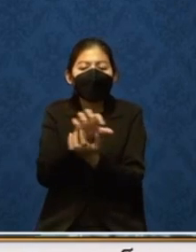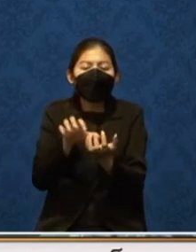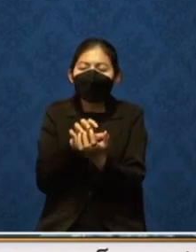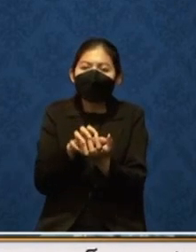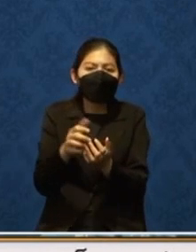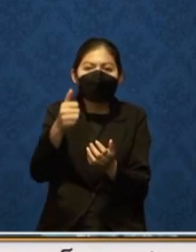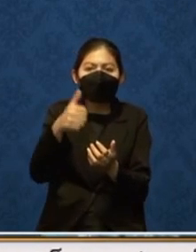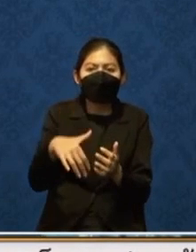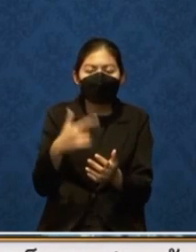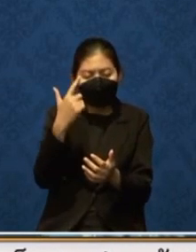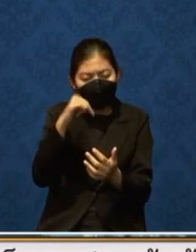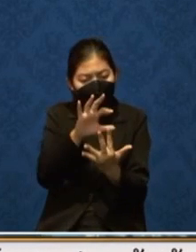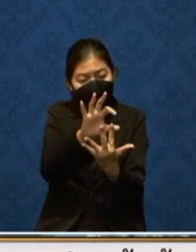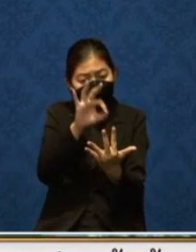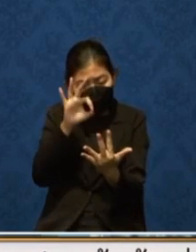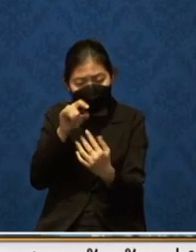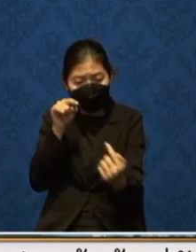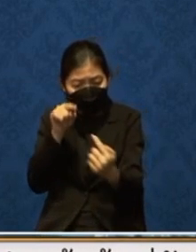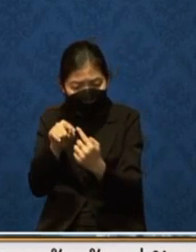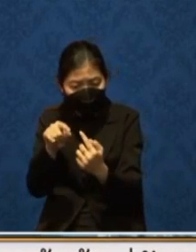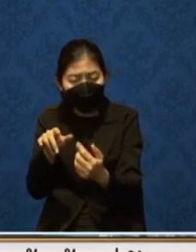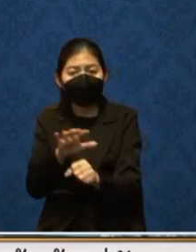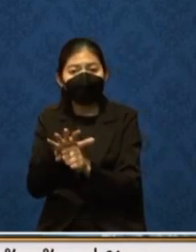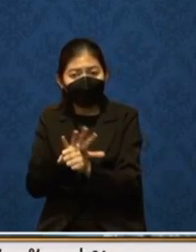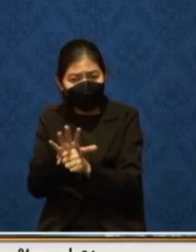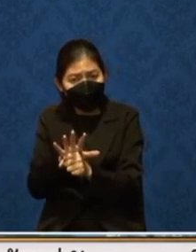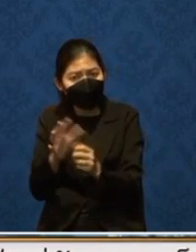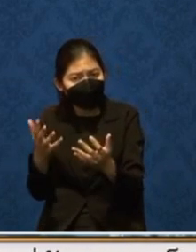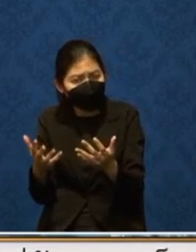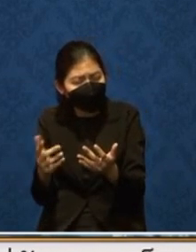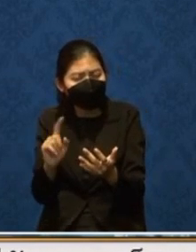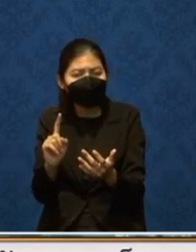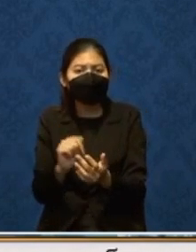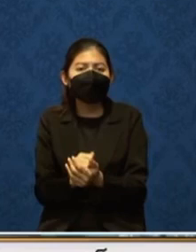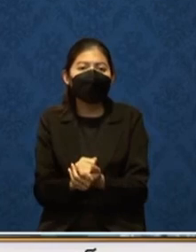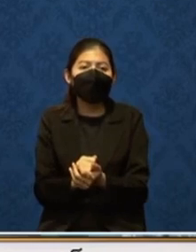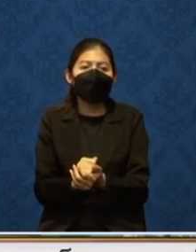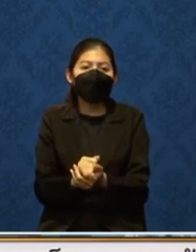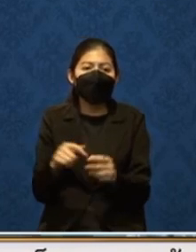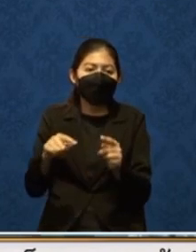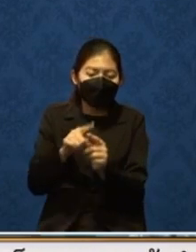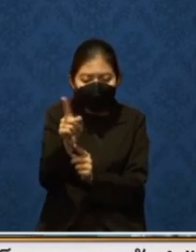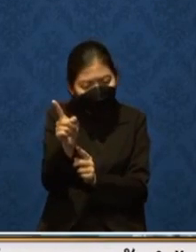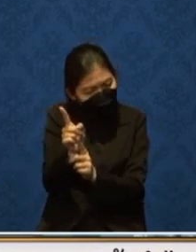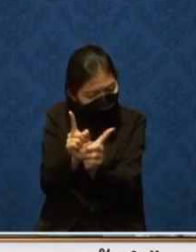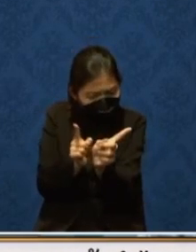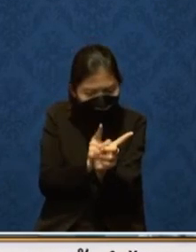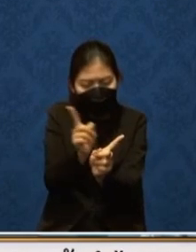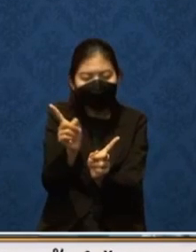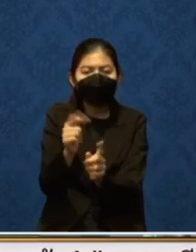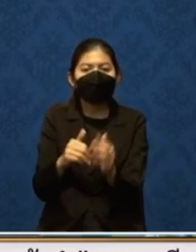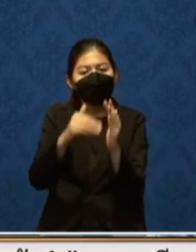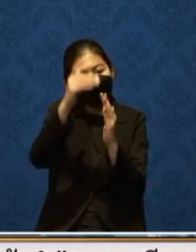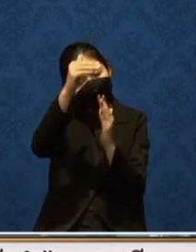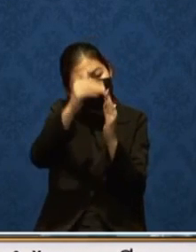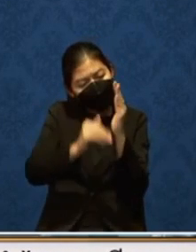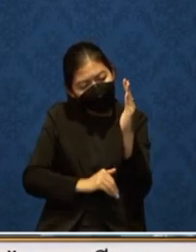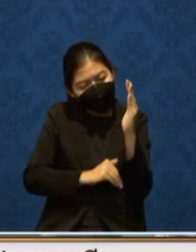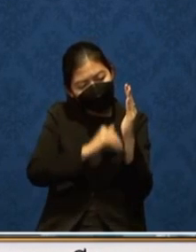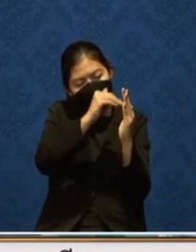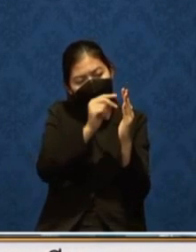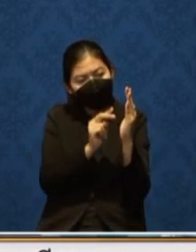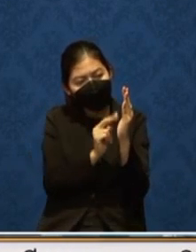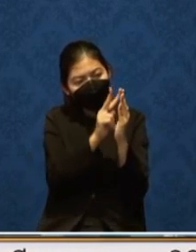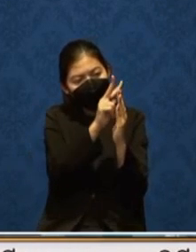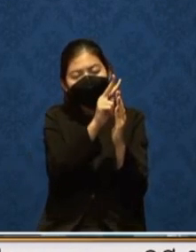ือกรูปแบบทเหะสมใแต่รัส indict 3แล้็จะทำเป็นเซนเลื่อดให่ 9 GTมีใแนะเหนือใ้ 3 GTใน